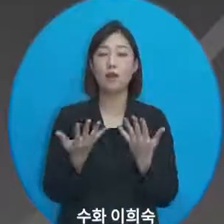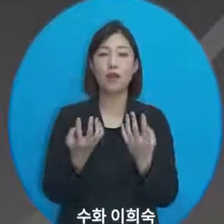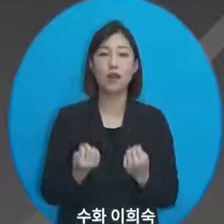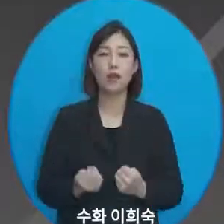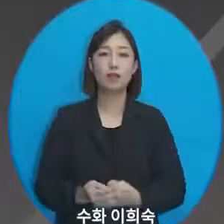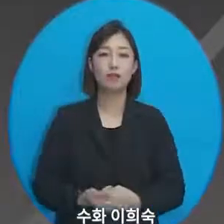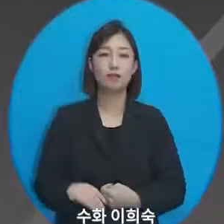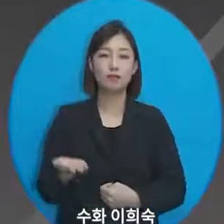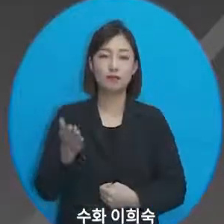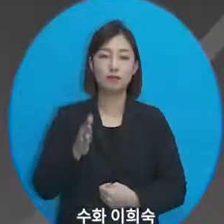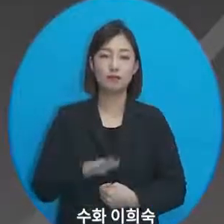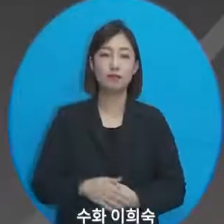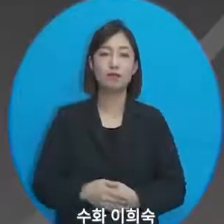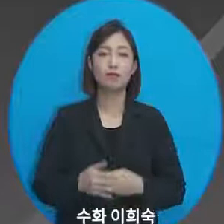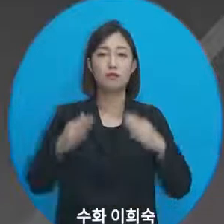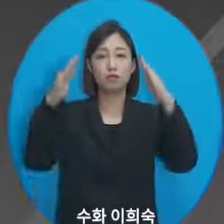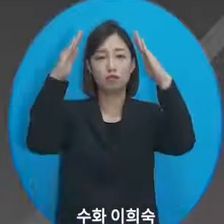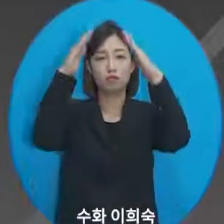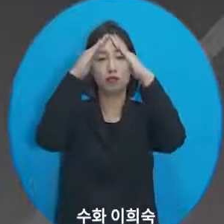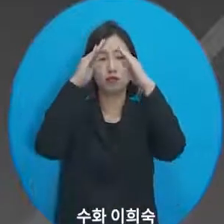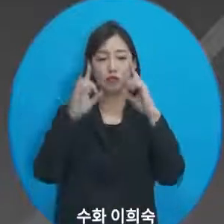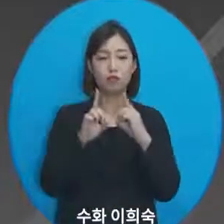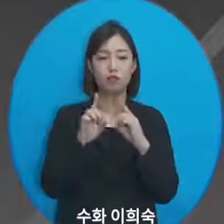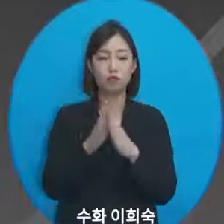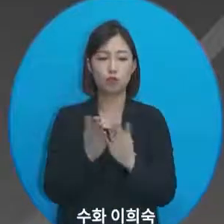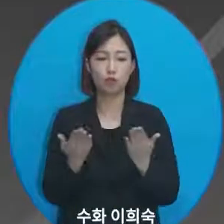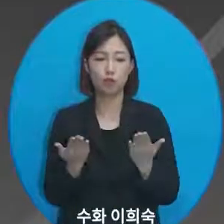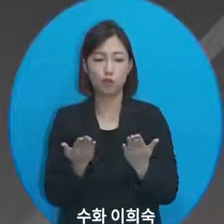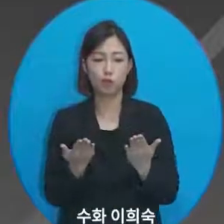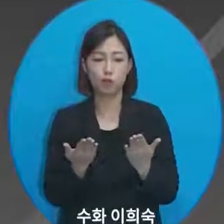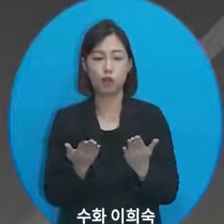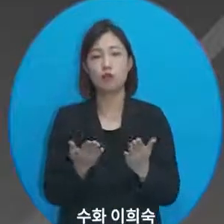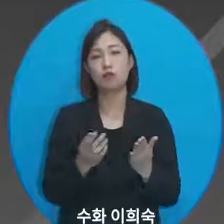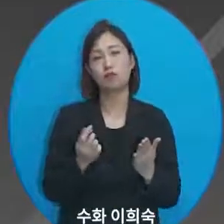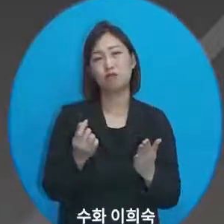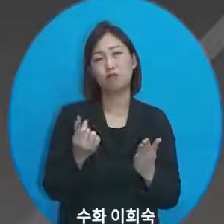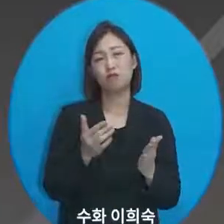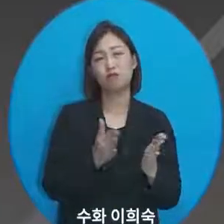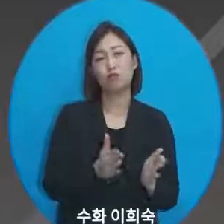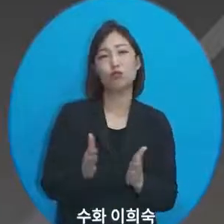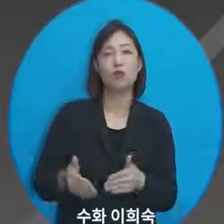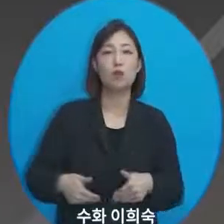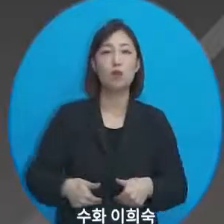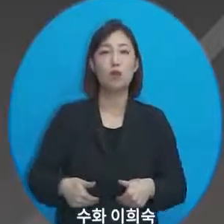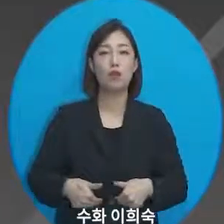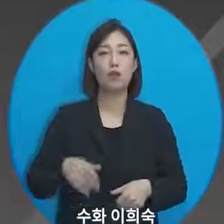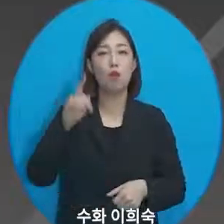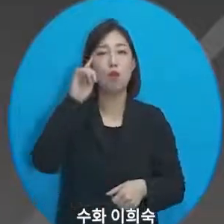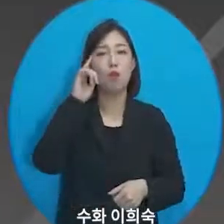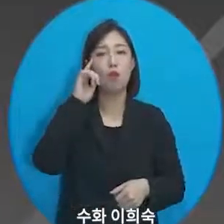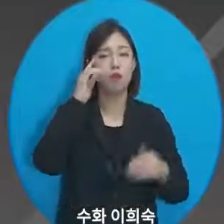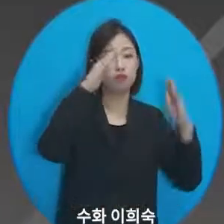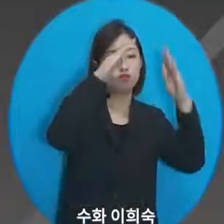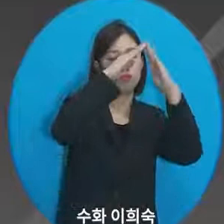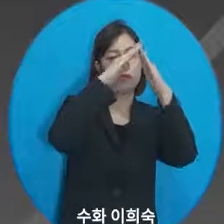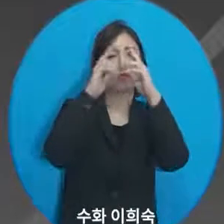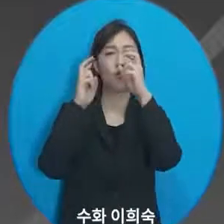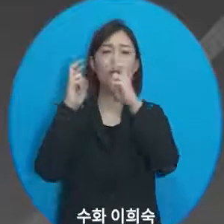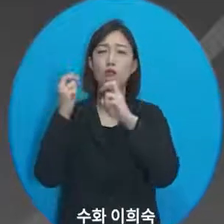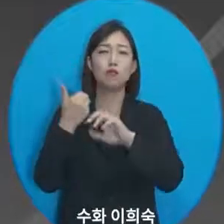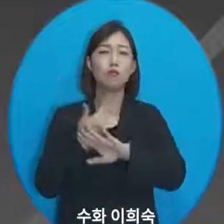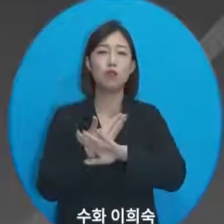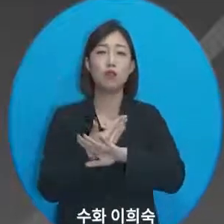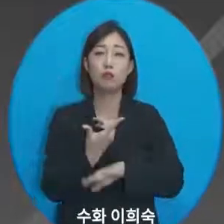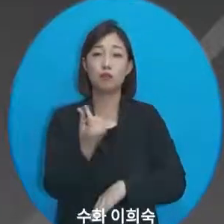위해서 준비가 안 된 상태에서는 집에서 사무공간으로 만들어내기가 굉장히 어렵다는 거죠. 지금 코로나19의